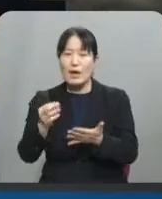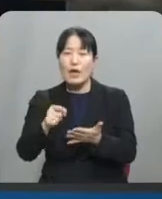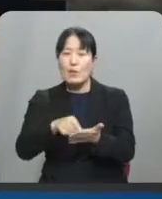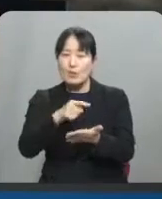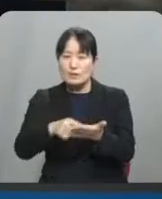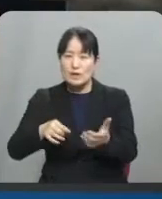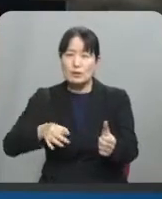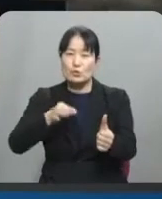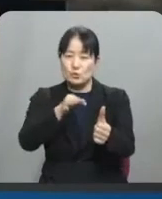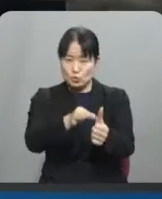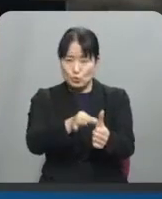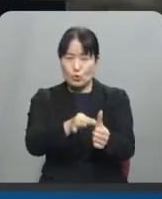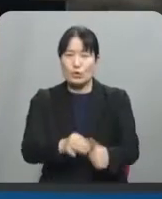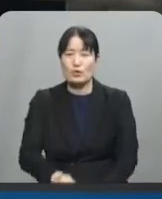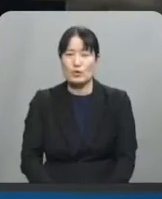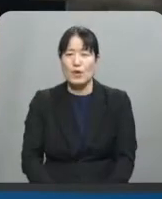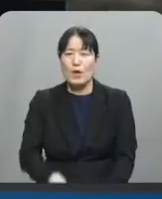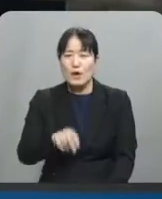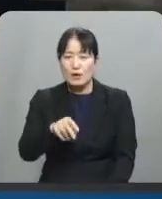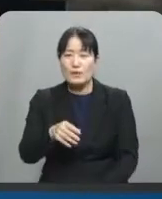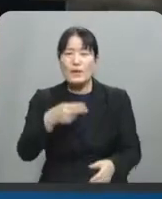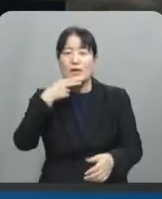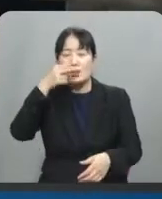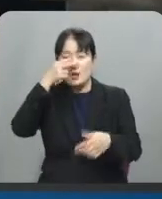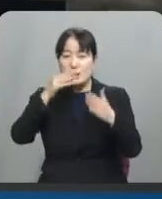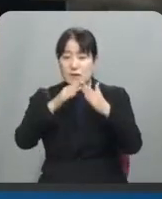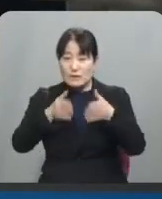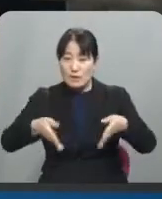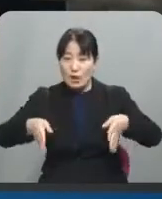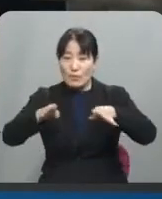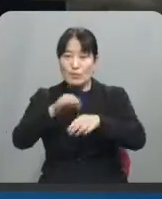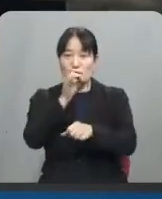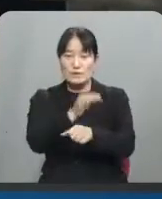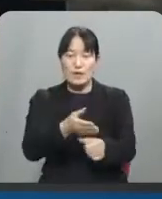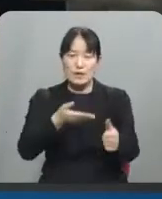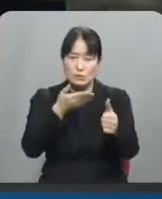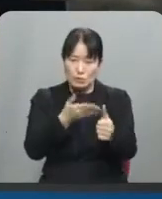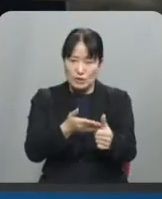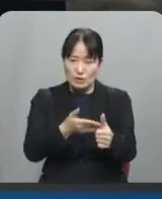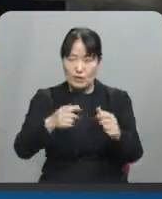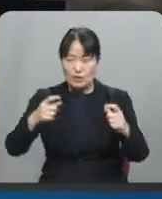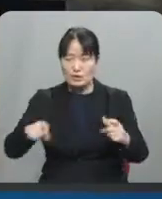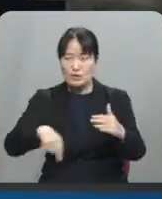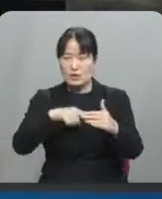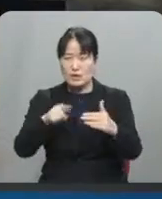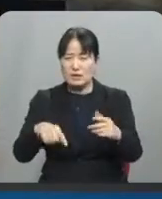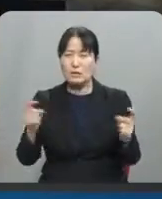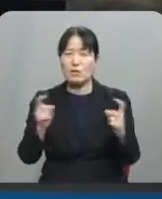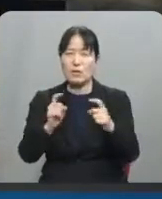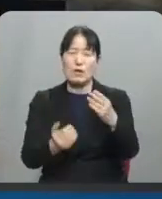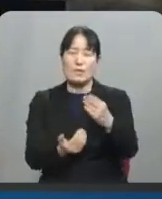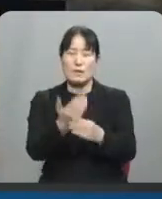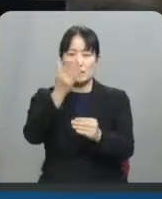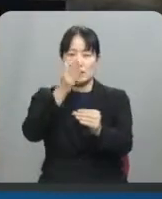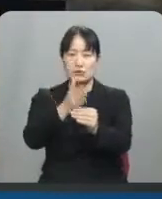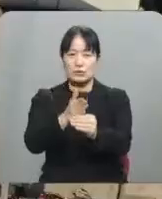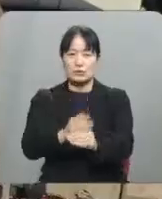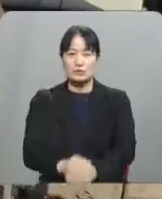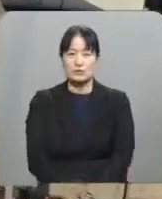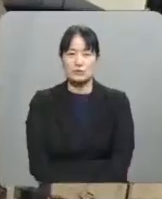보상으로 발전소 측이 유흥업소 건물을 사줬다고 해서 지역에서 논란이 되고 있습니다. 박성은 기자입니다.